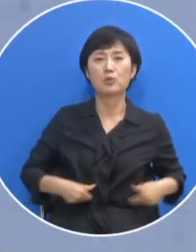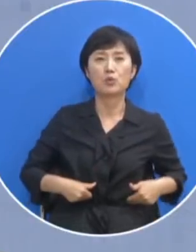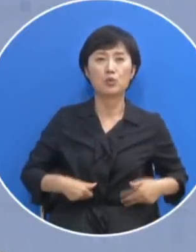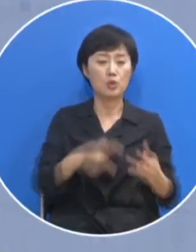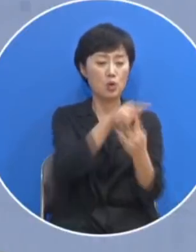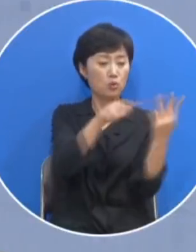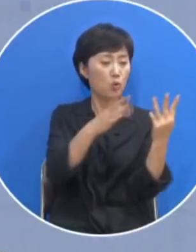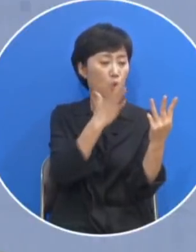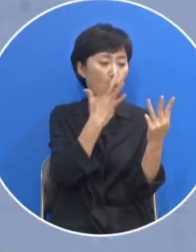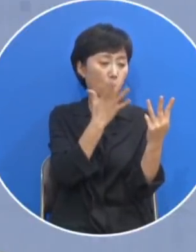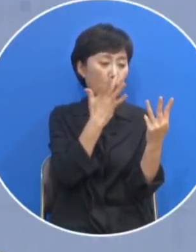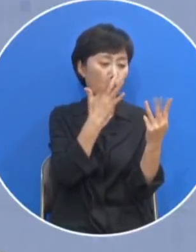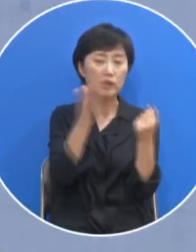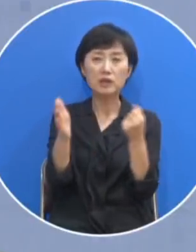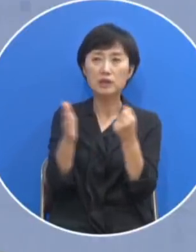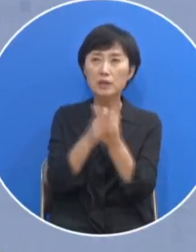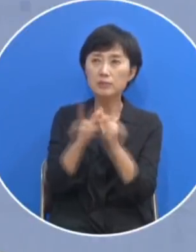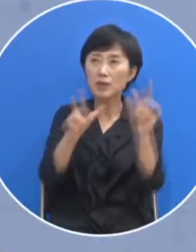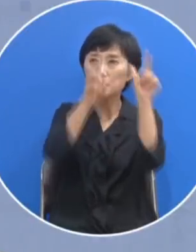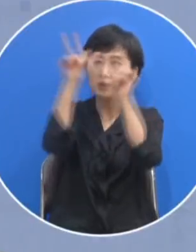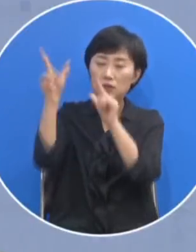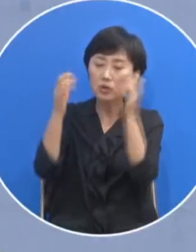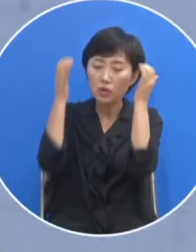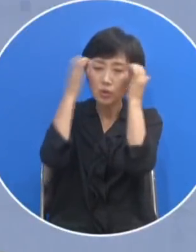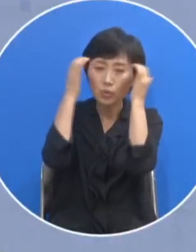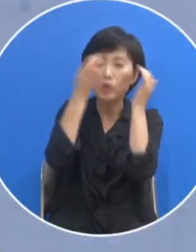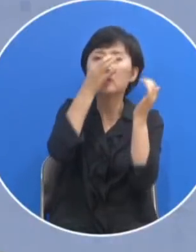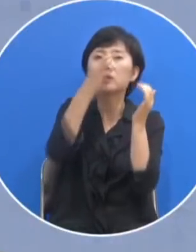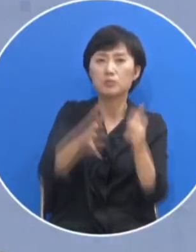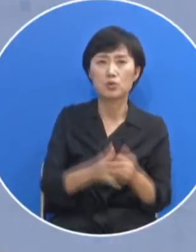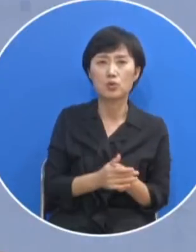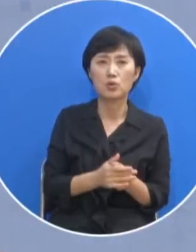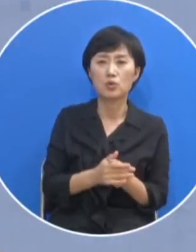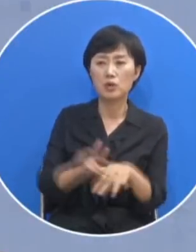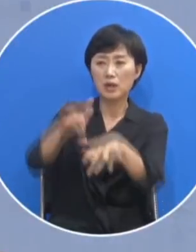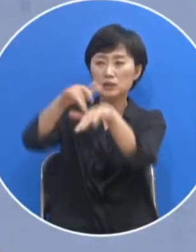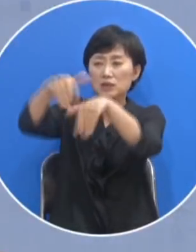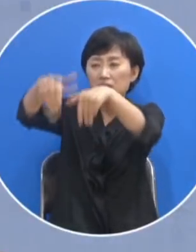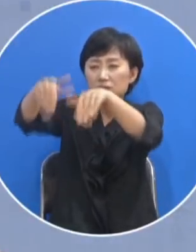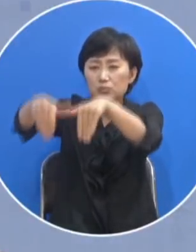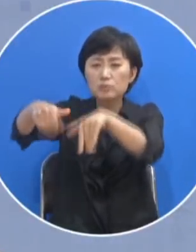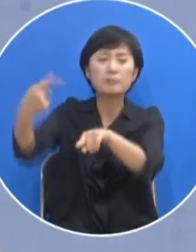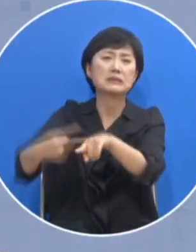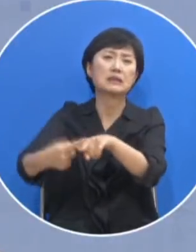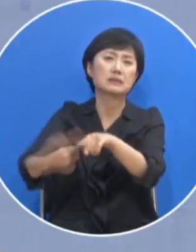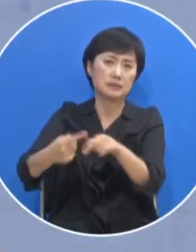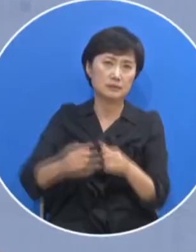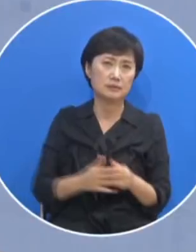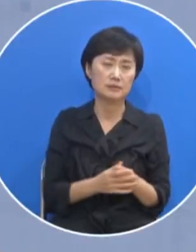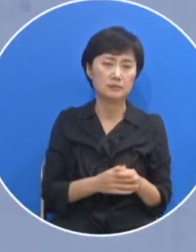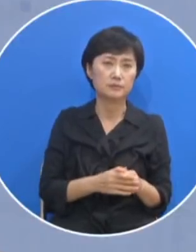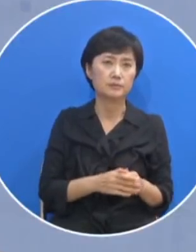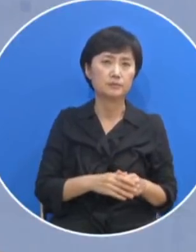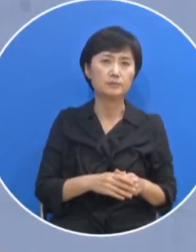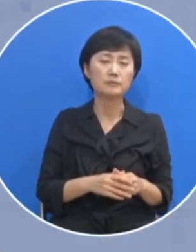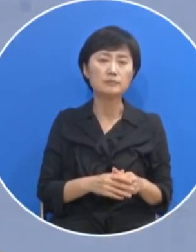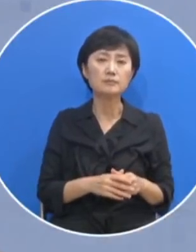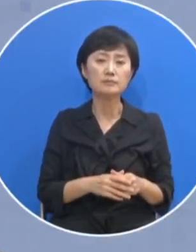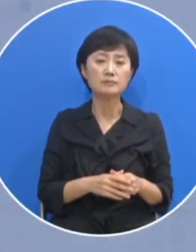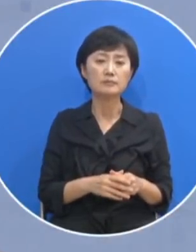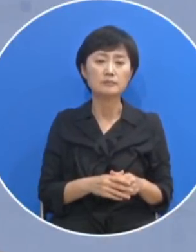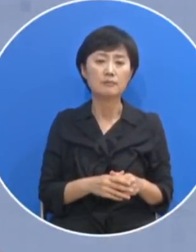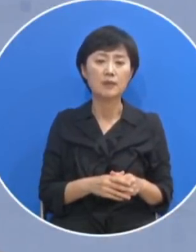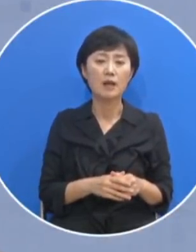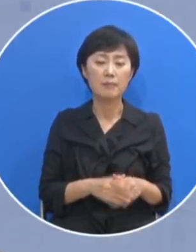얼마나 어렵습니까 이게 c 서는게 사는가를 행시 다시 물어 봐야 돼요 hot site 아츠코 말